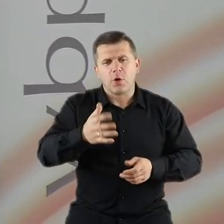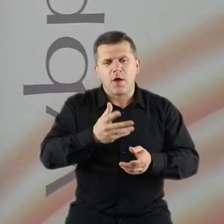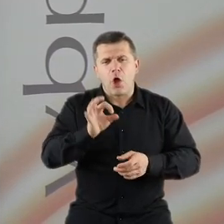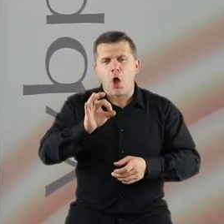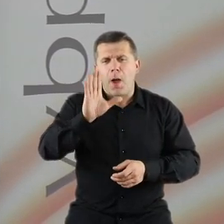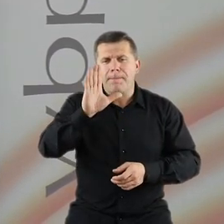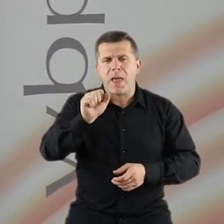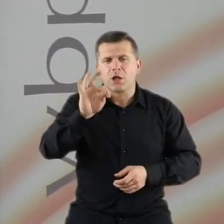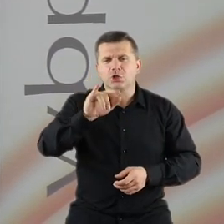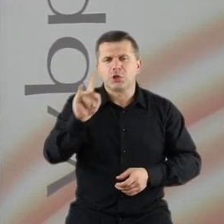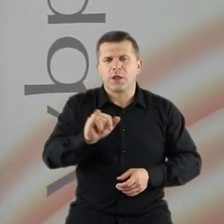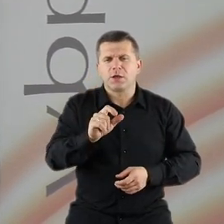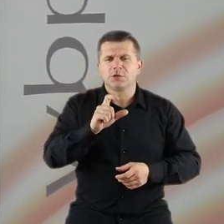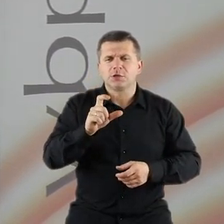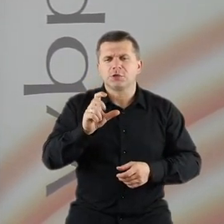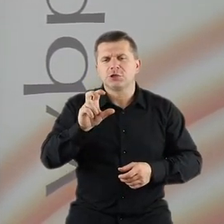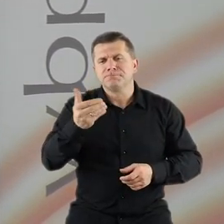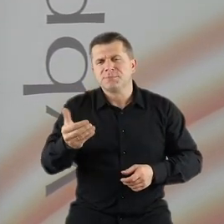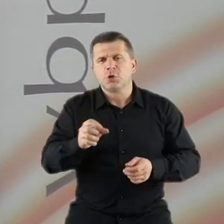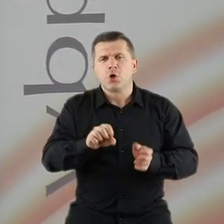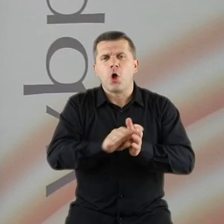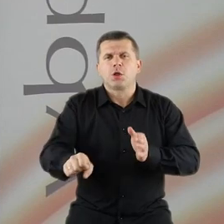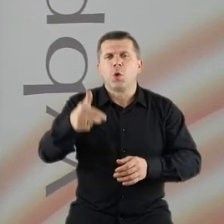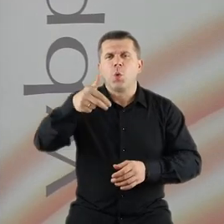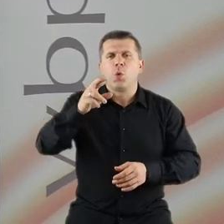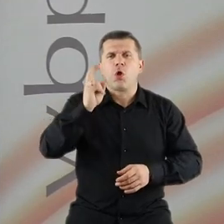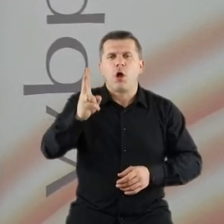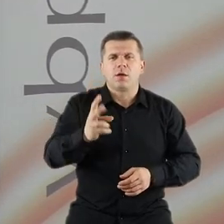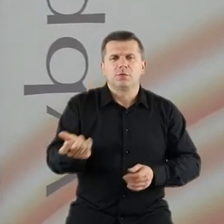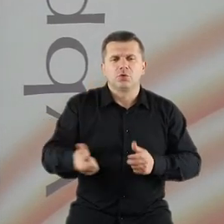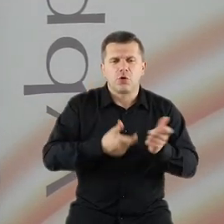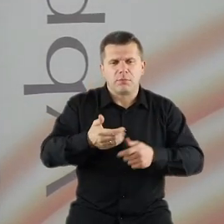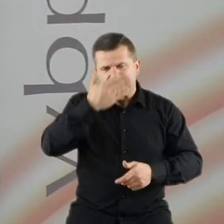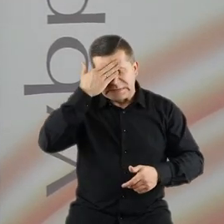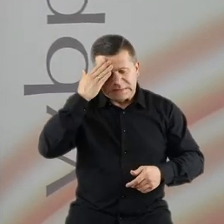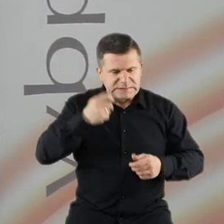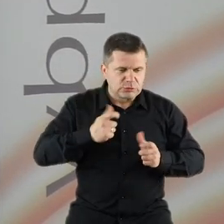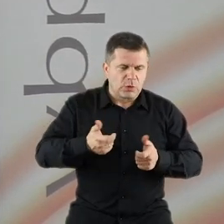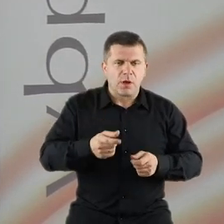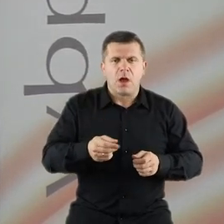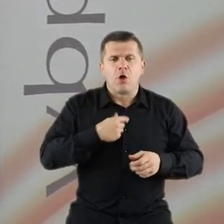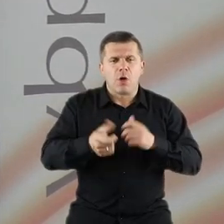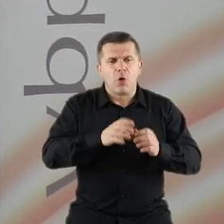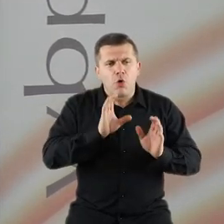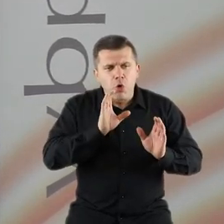tam czymś od roku na przykład chuchnął